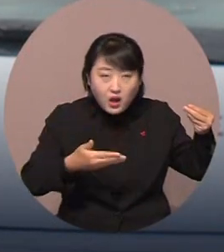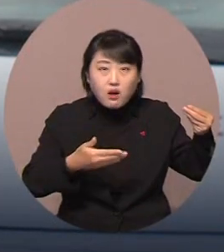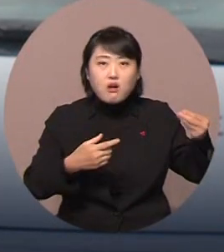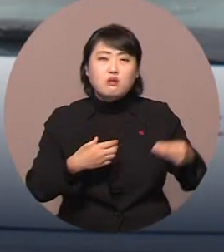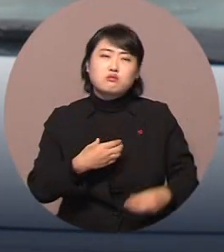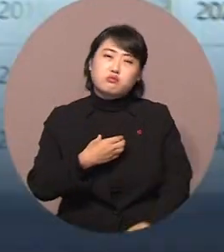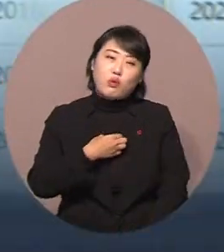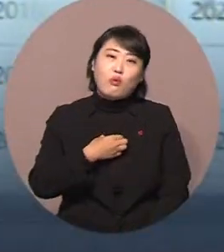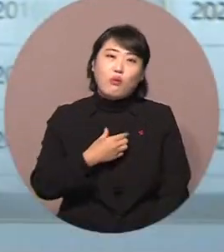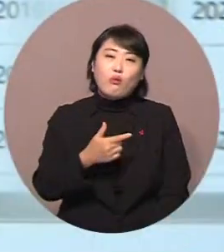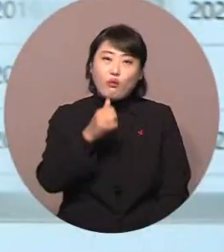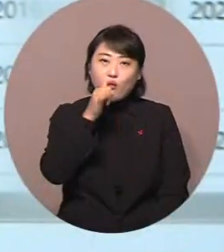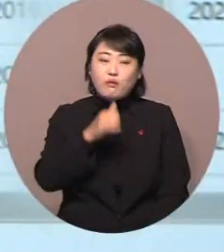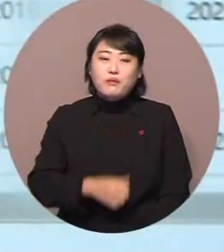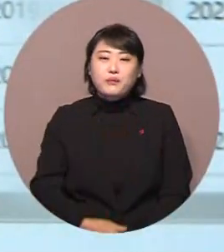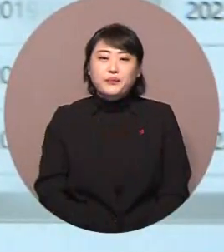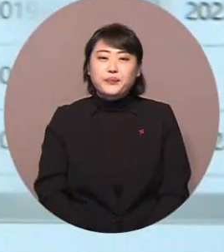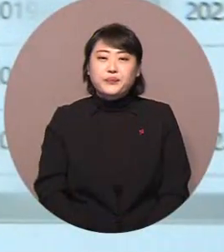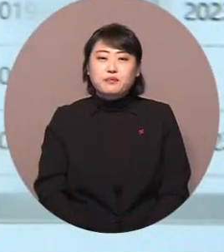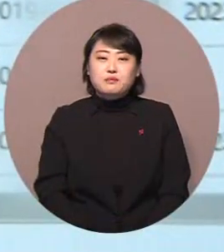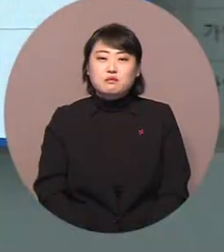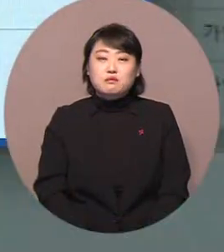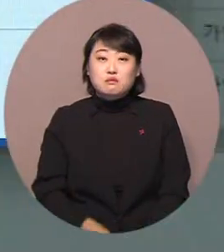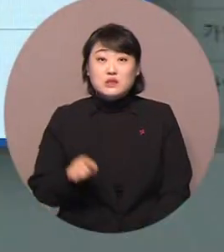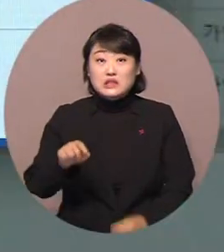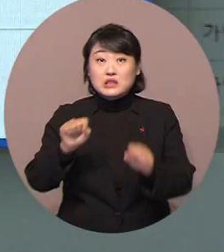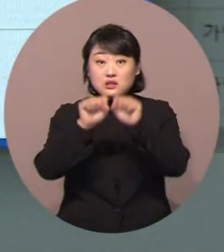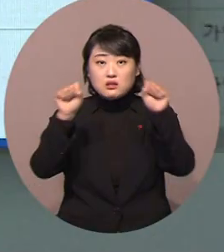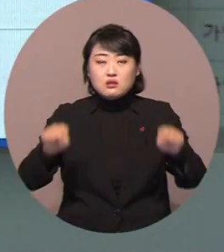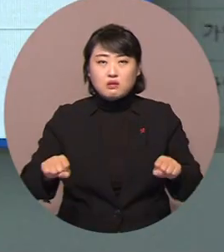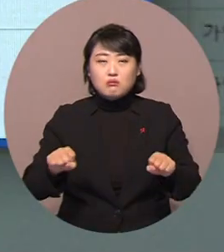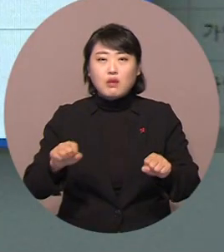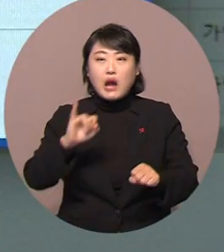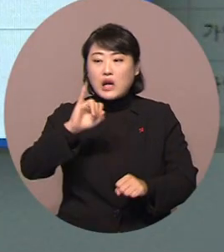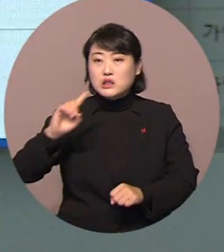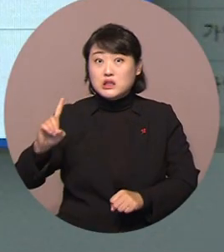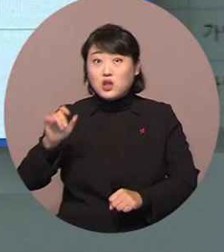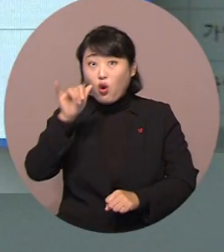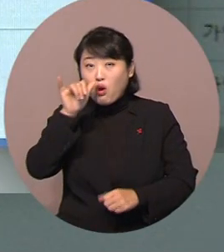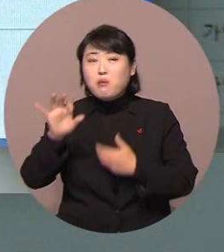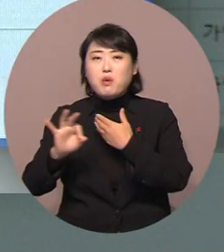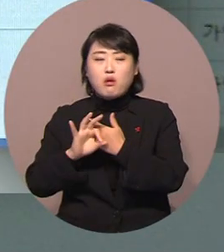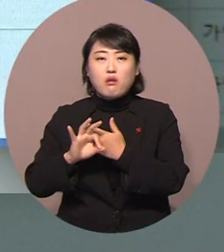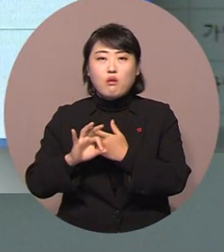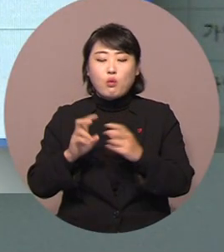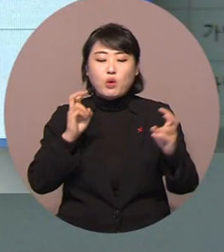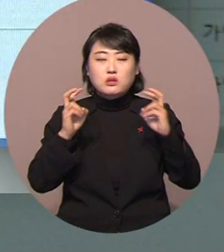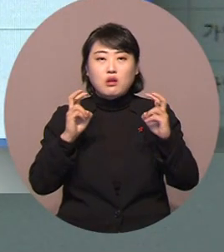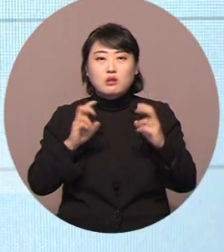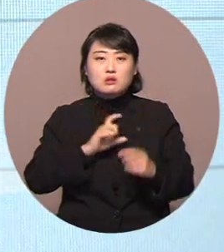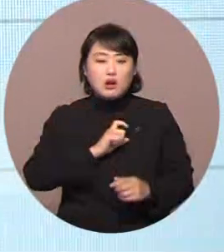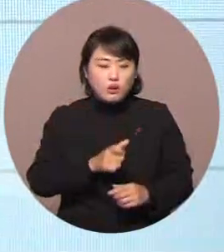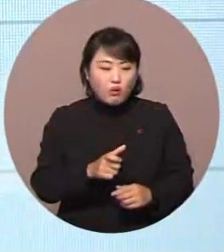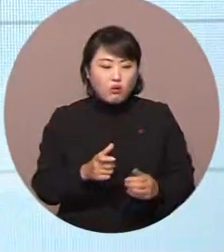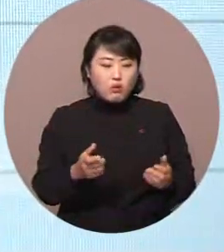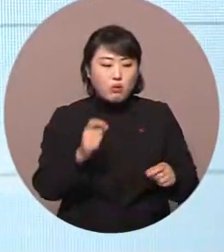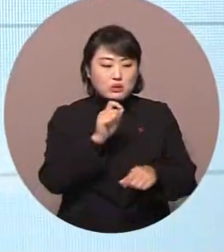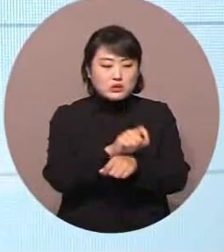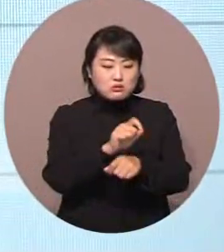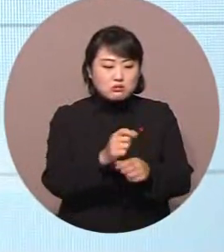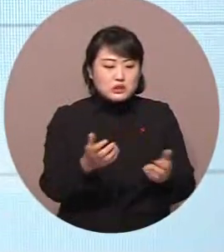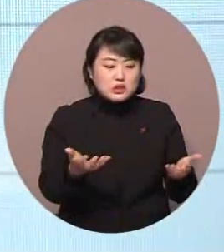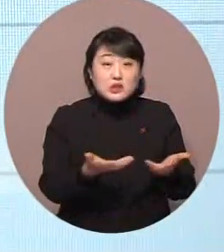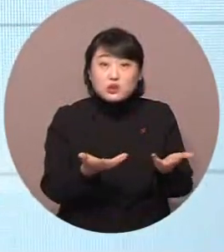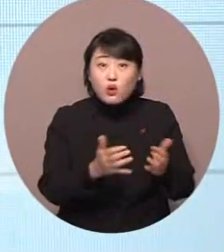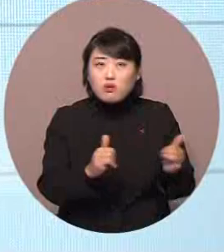우려가 되어서 실제 해당 시스템에선 인증받은 계정만 있으면 업체 직원의 자격증 종류와 면허 치료